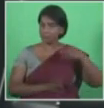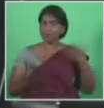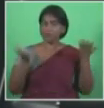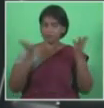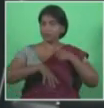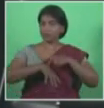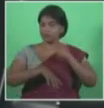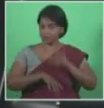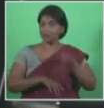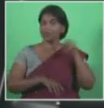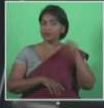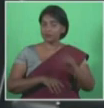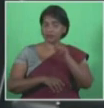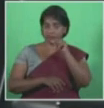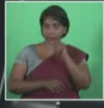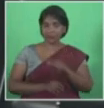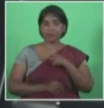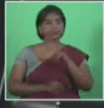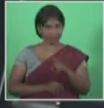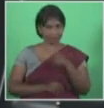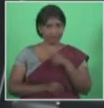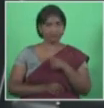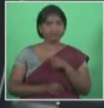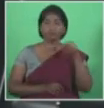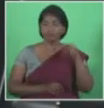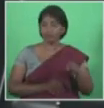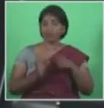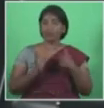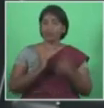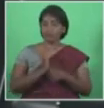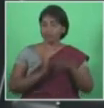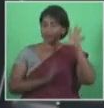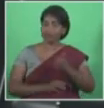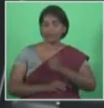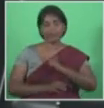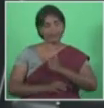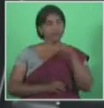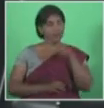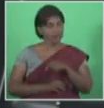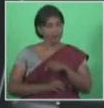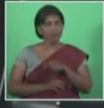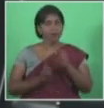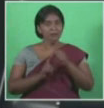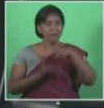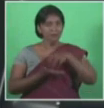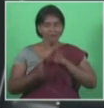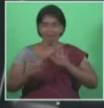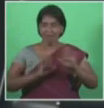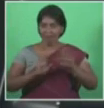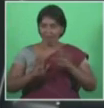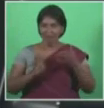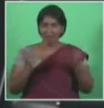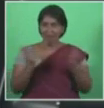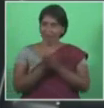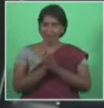වෙච්ච වෙලාවේ ඒකේ පැහැදිලිව සඳහන් කරලා තියෙනවා. මේ පනත ගේන එකට අපි එකගයි, මේ පළාත් පාලන මැතිවරණයට